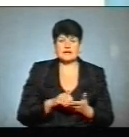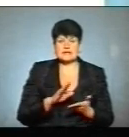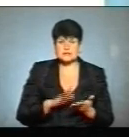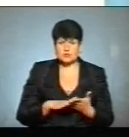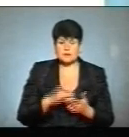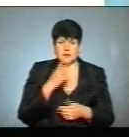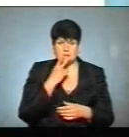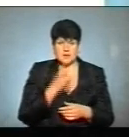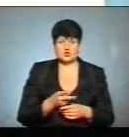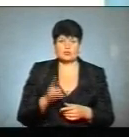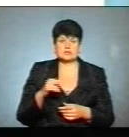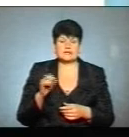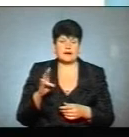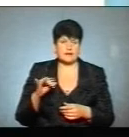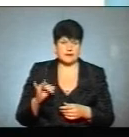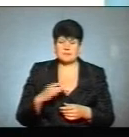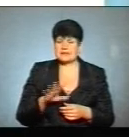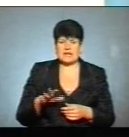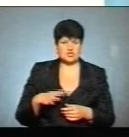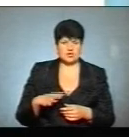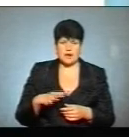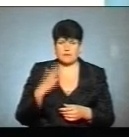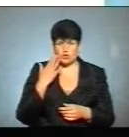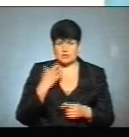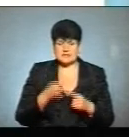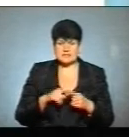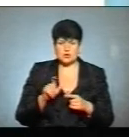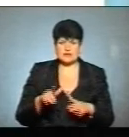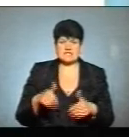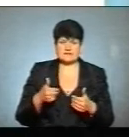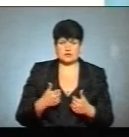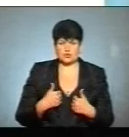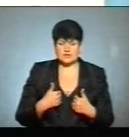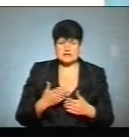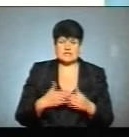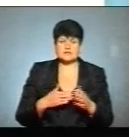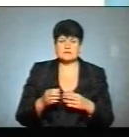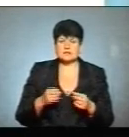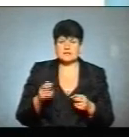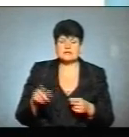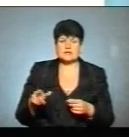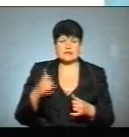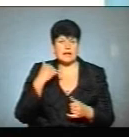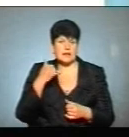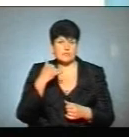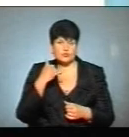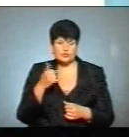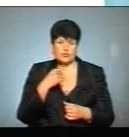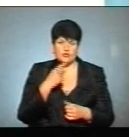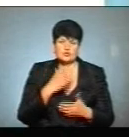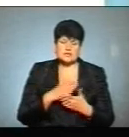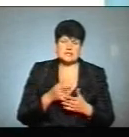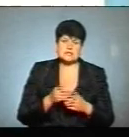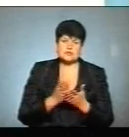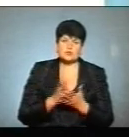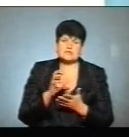ми бачимо ті дані, і ми не чекаємо, коли ця людина може звернутися до нас. Наші фахівці телефонують, кажуть, що є така служба